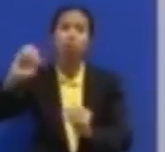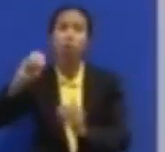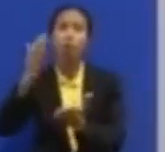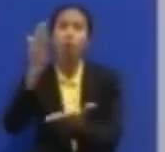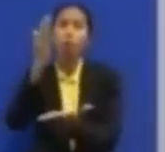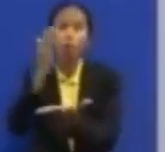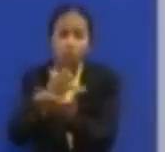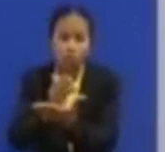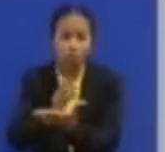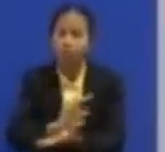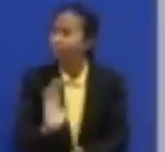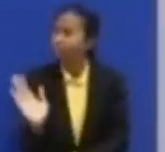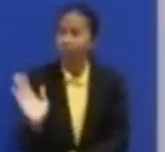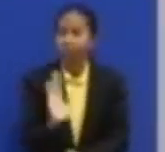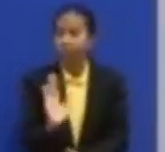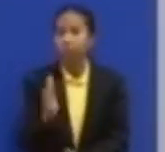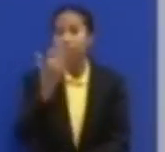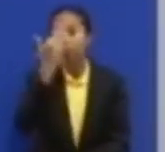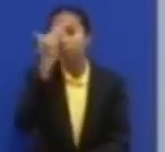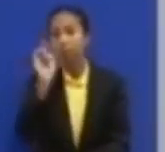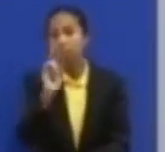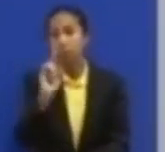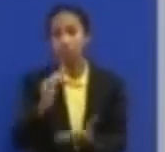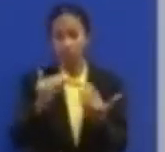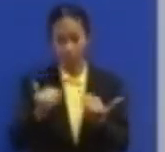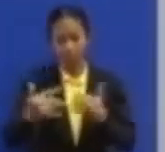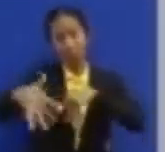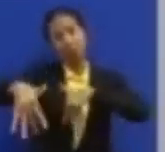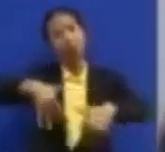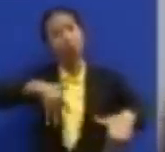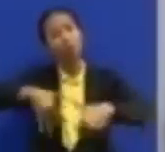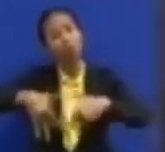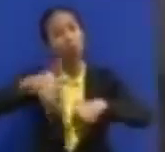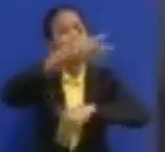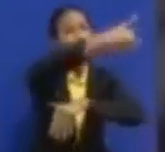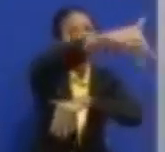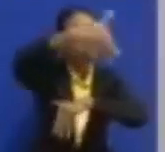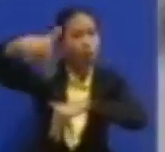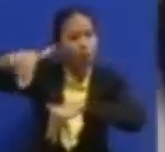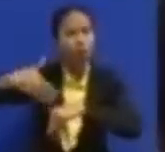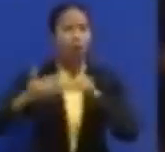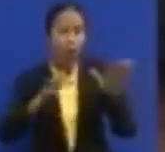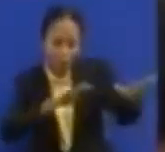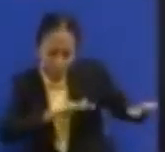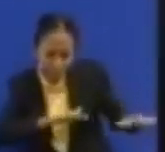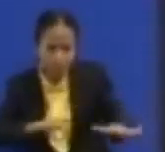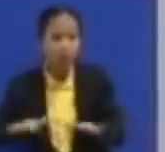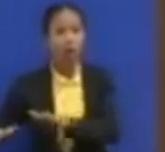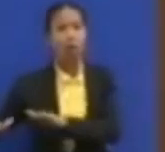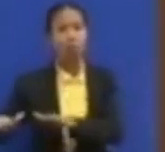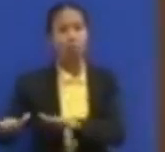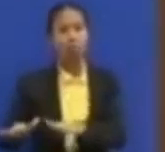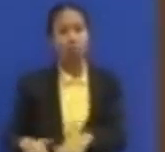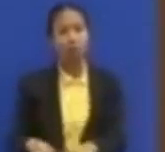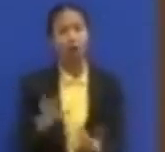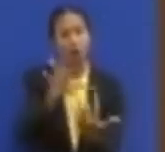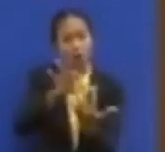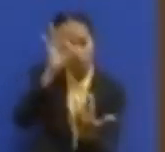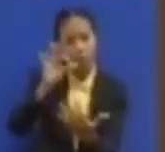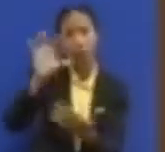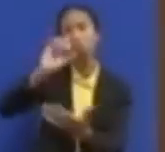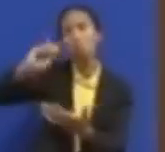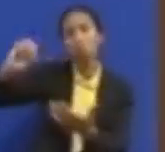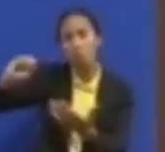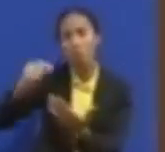ราะในความเป็นจริงแล้วประชาชนที่อยู่ข้างนอกเขาพร้อมครับเขาถึงเลือกพวกเราทุกๆคนม